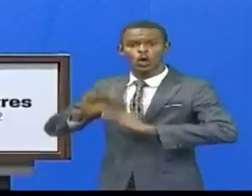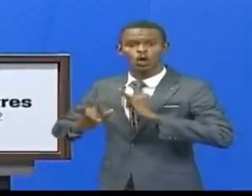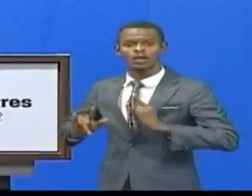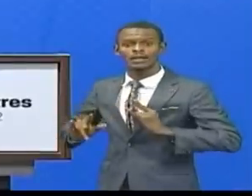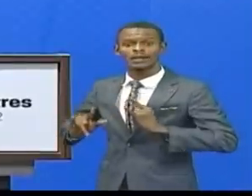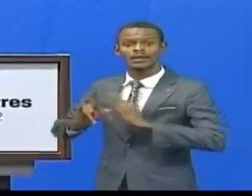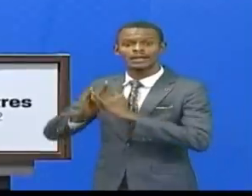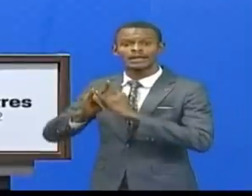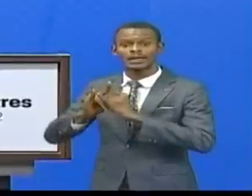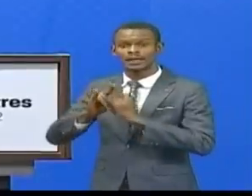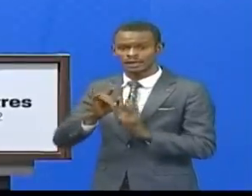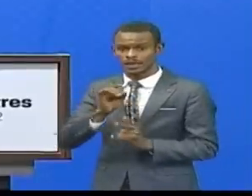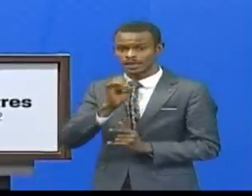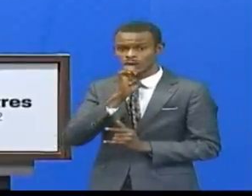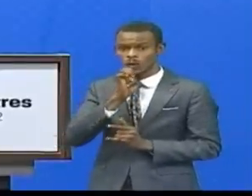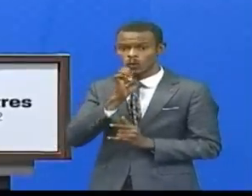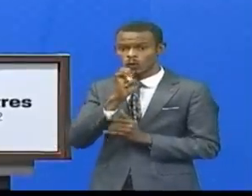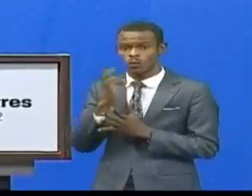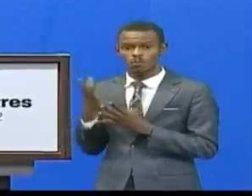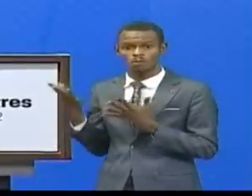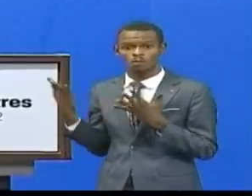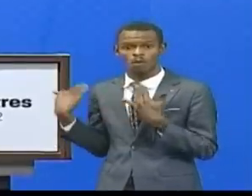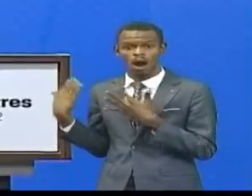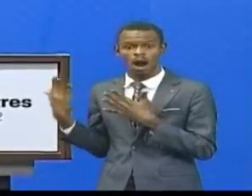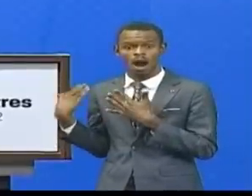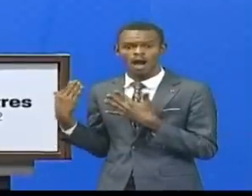Le Conseil a pris acte de ces trois rapports.